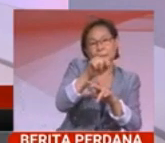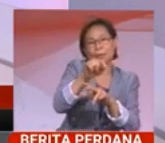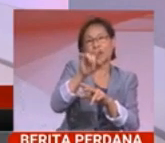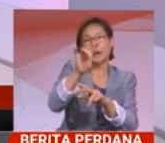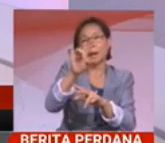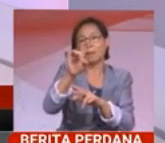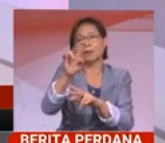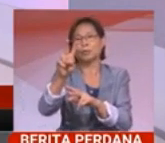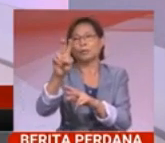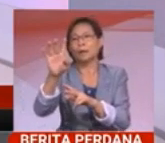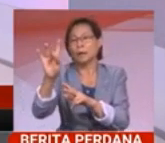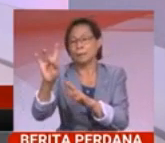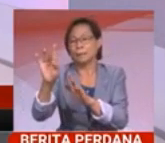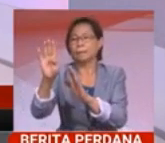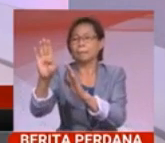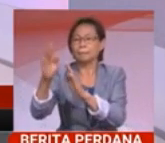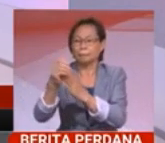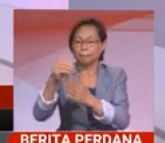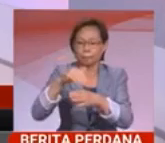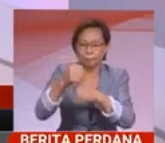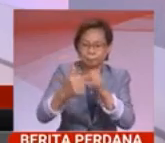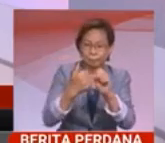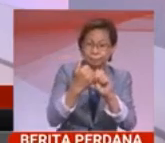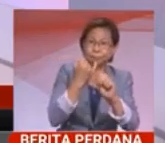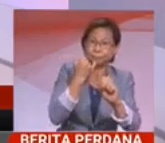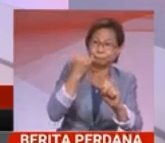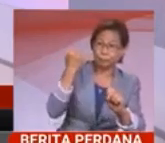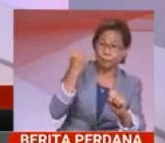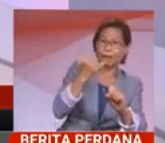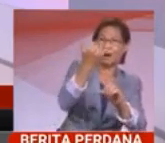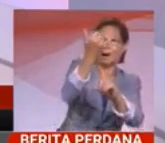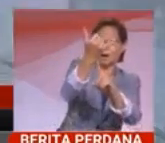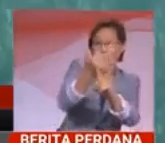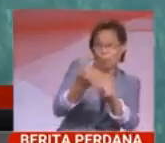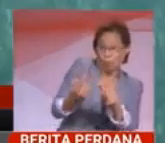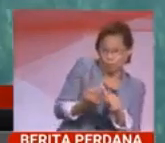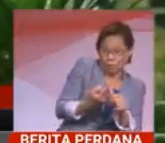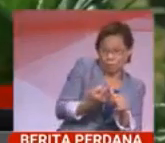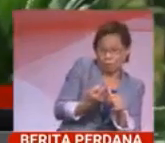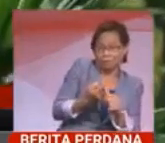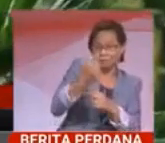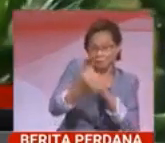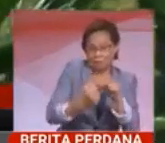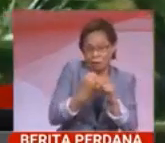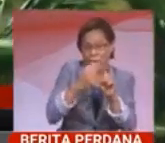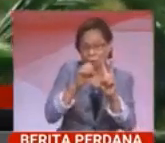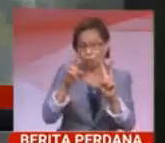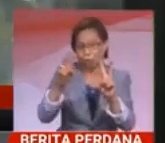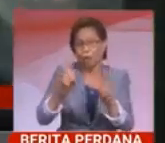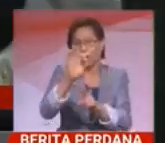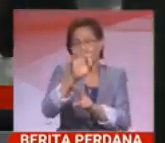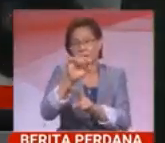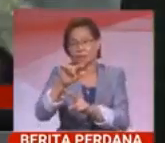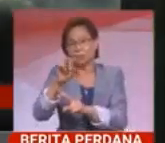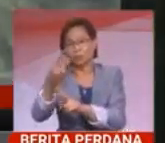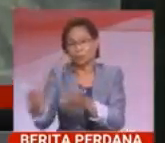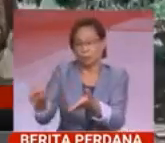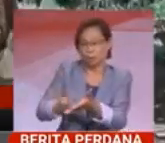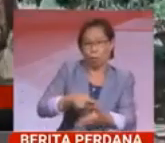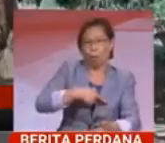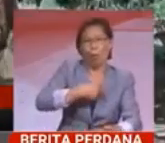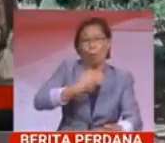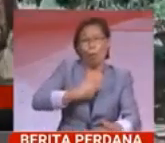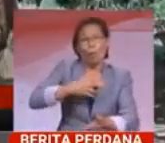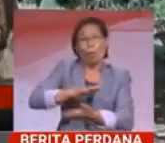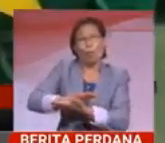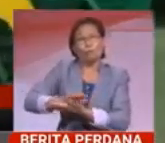28 bd bingkai kepada tahun lepas bagi tempo enam bulan pertama tahun ini fm record kan kerugian